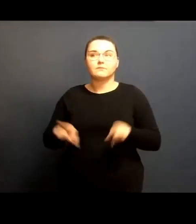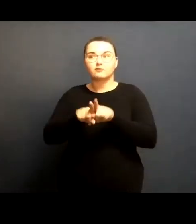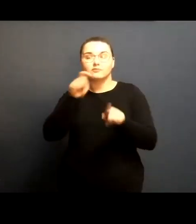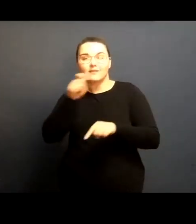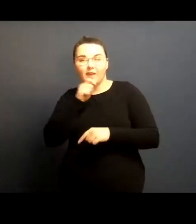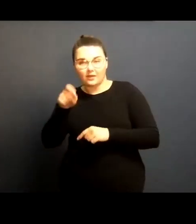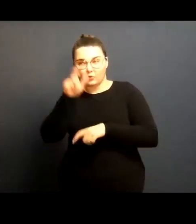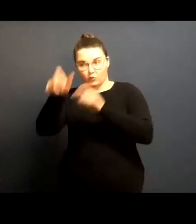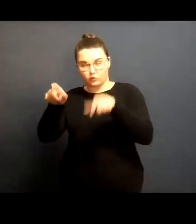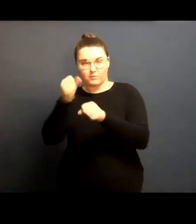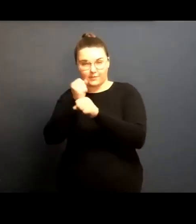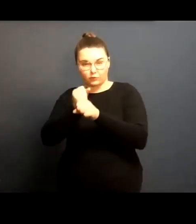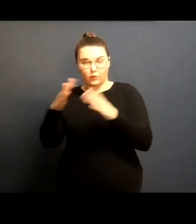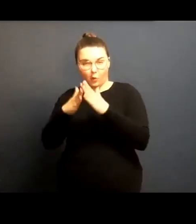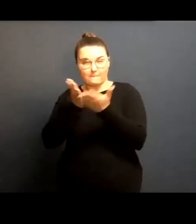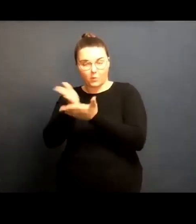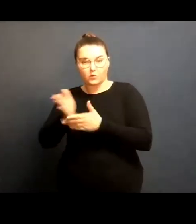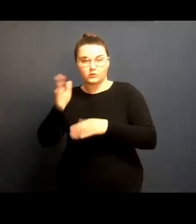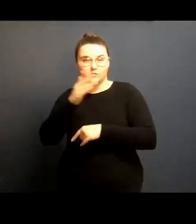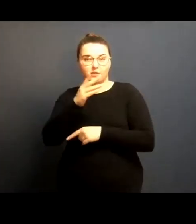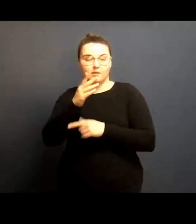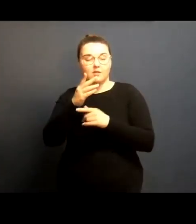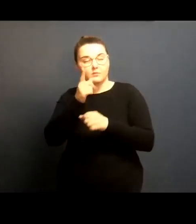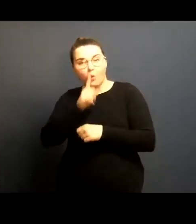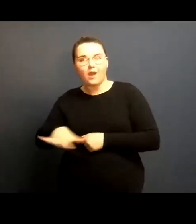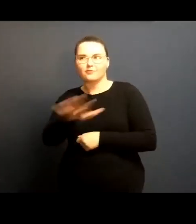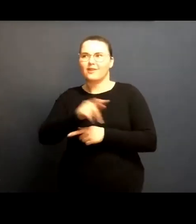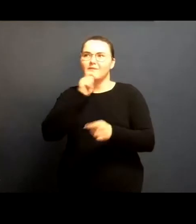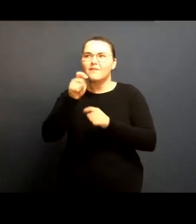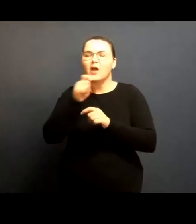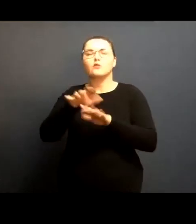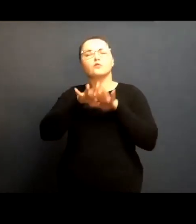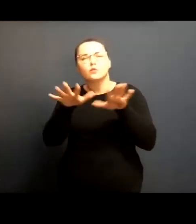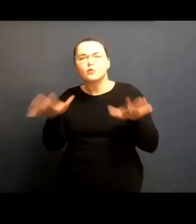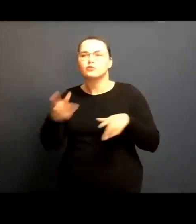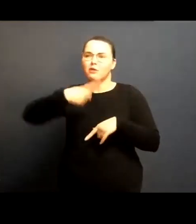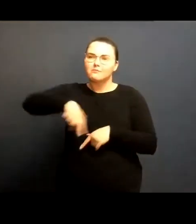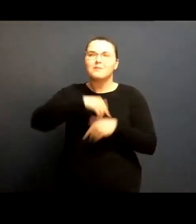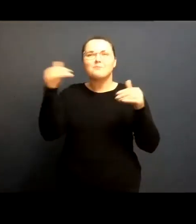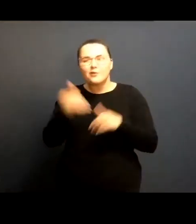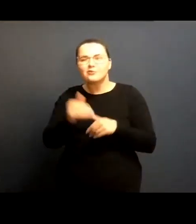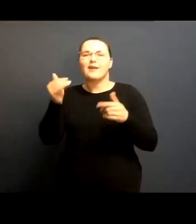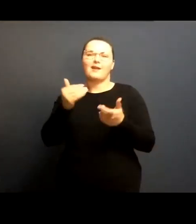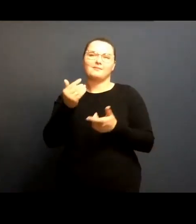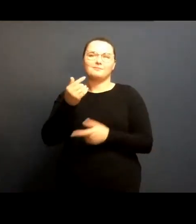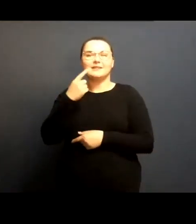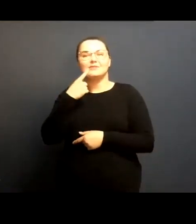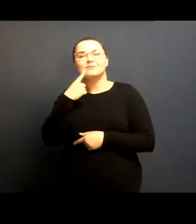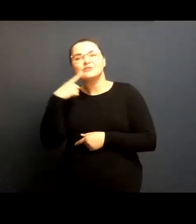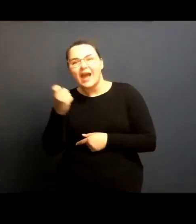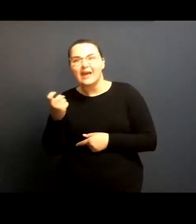Zobaczcie Państwo, tych problemów jest naprawdę bardzo dużo. Możemy sobie trochę żartować nad kradzieżą damskiej bielizny,